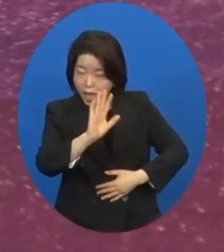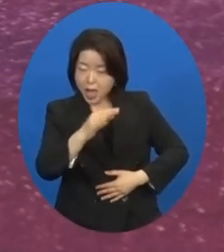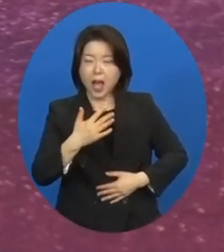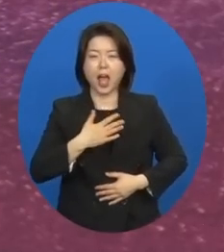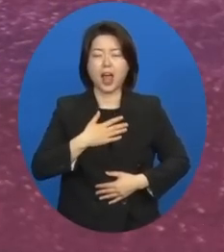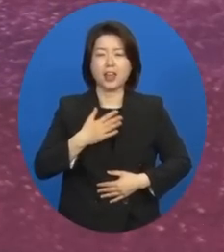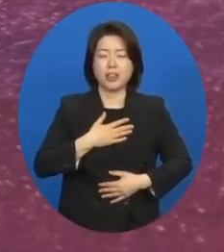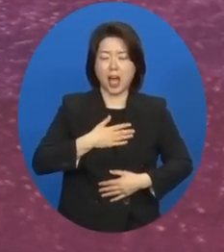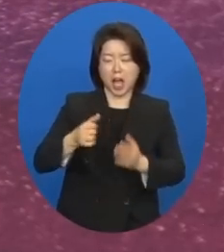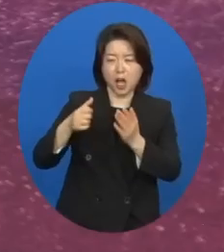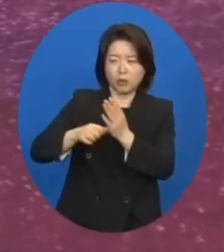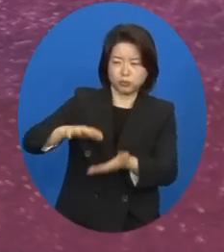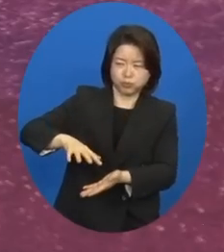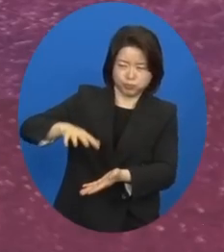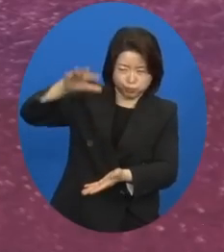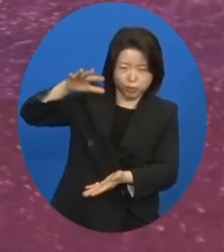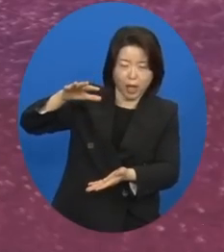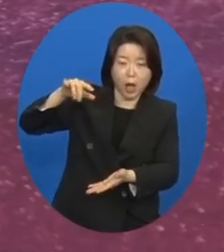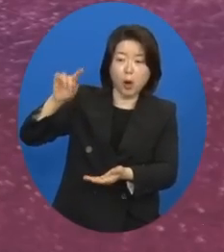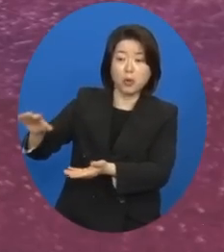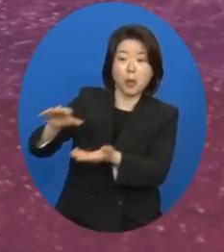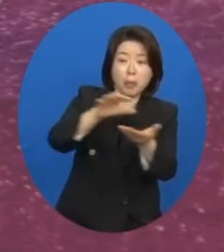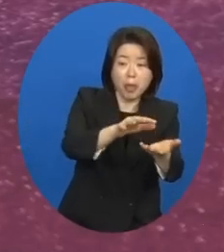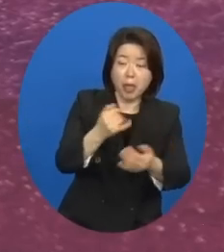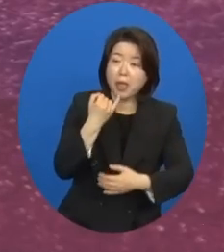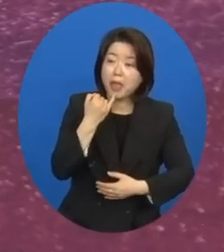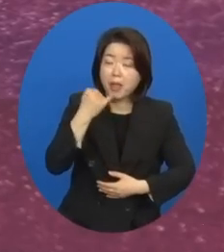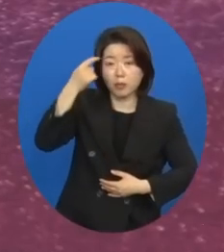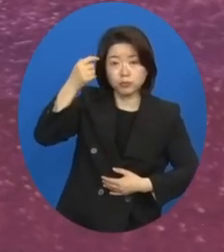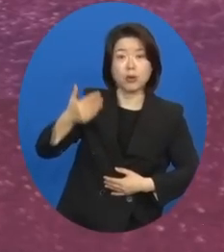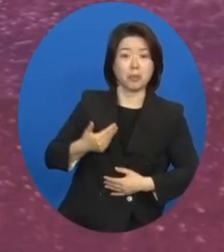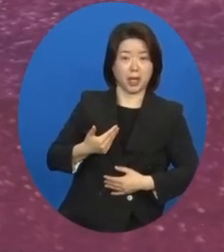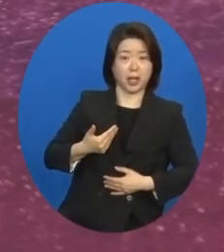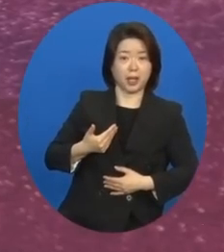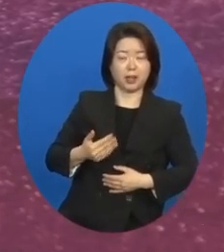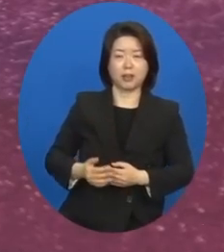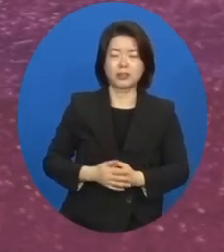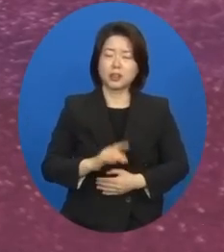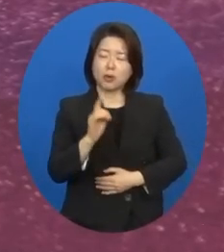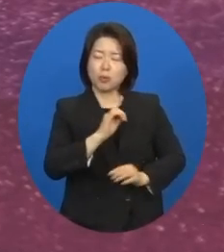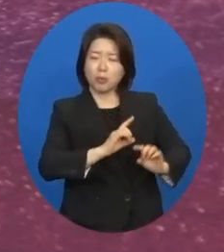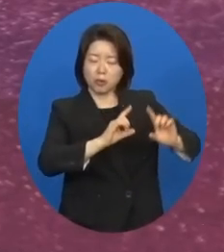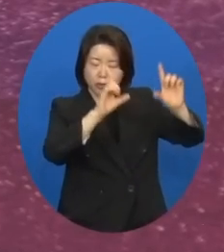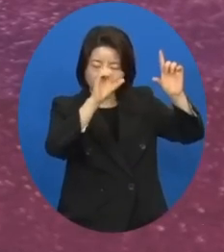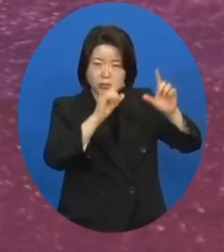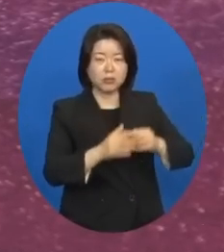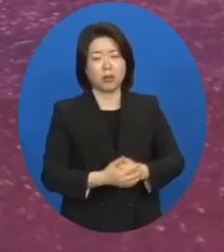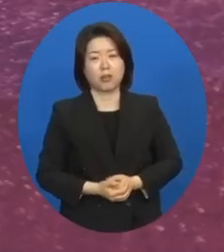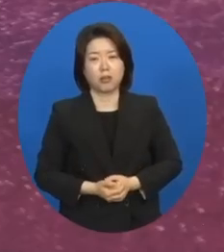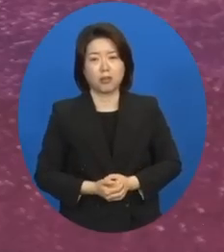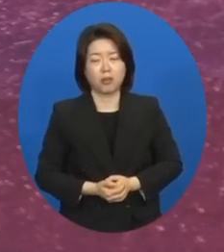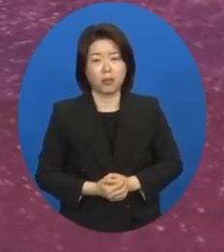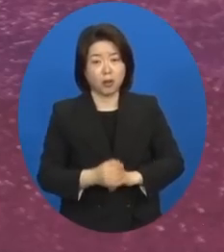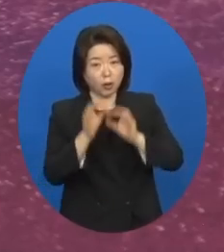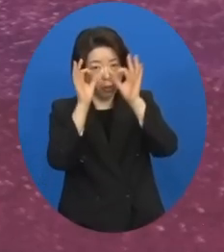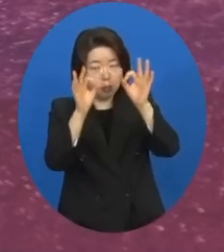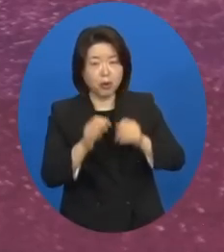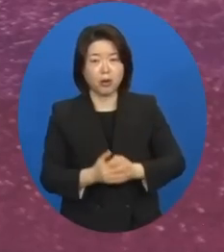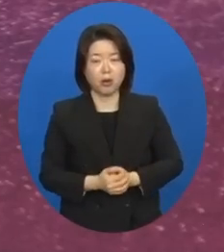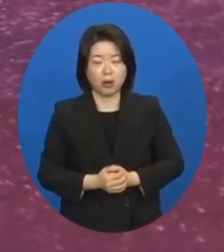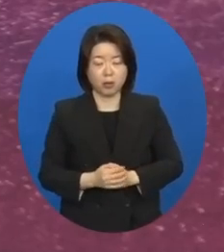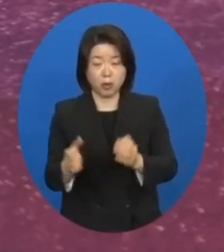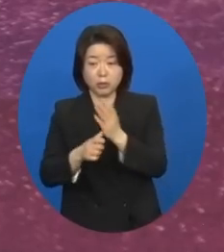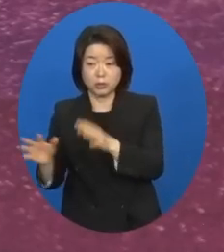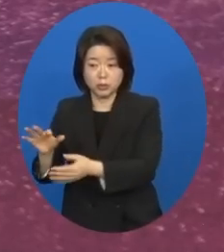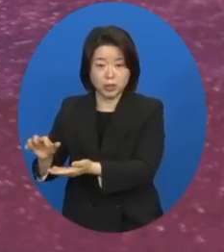짐이 좀 많아서 그러니까 짐을 좀 가져다 놓으신다라는 것입니다. 어느 날 보니까 짐을